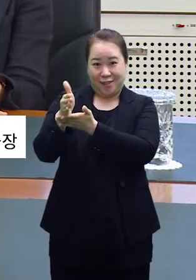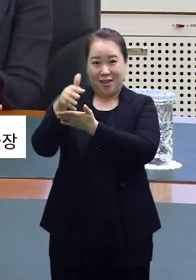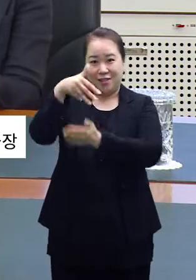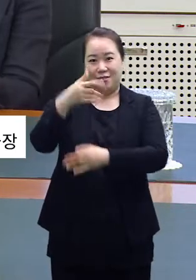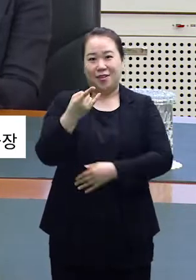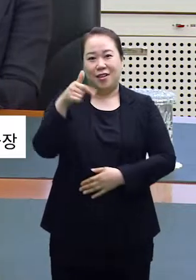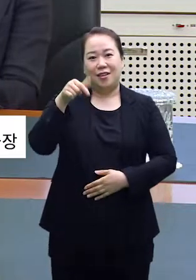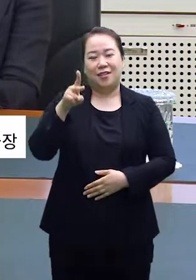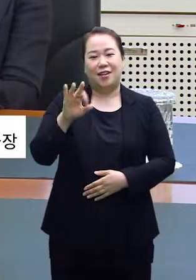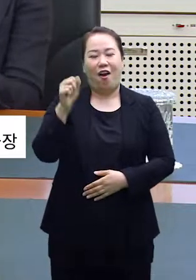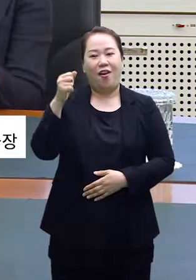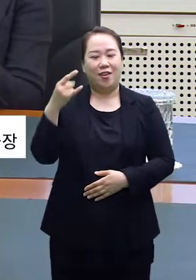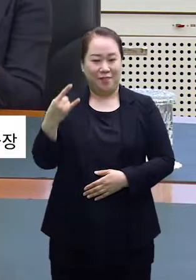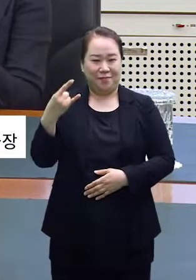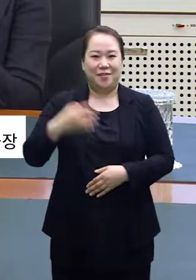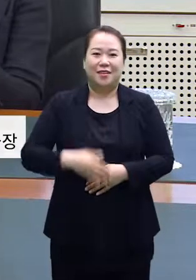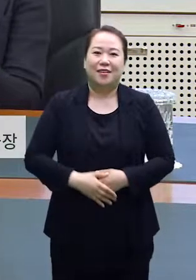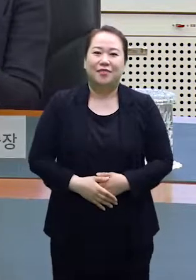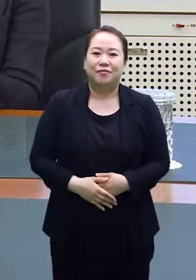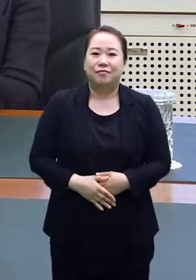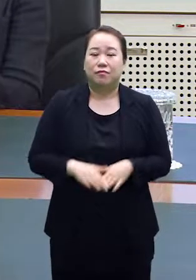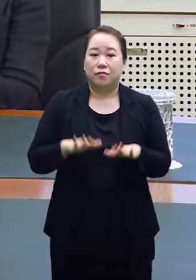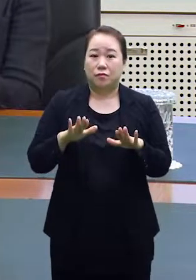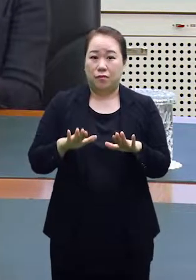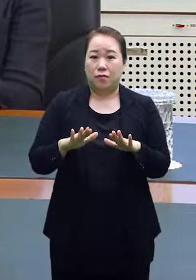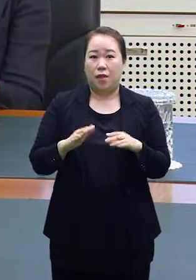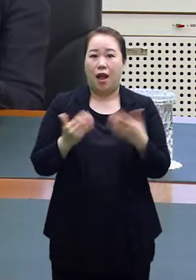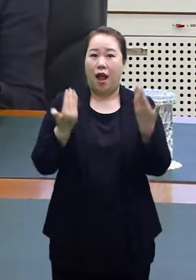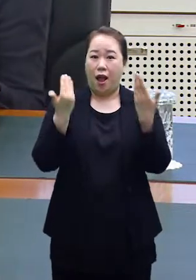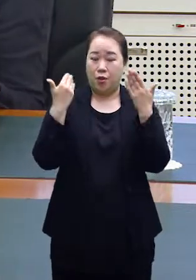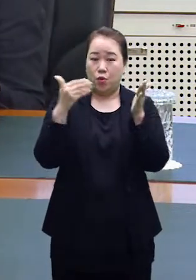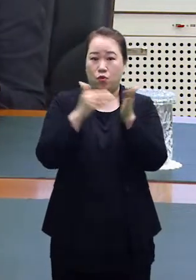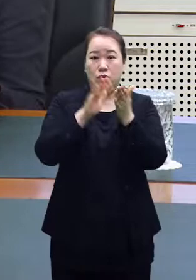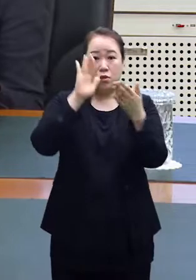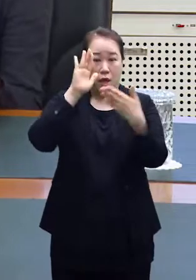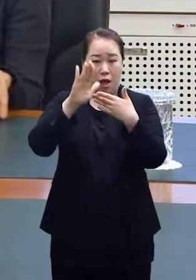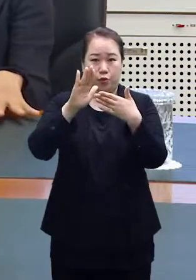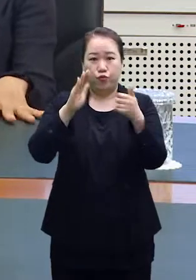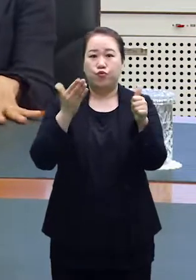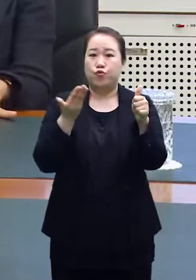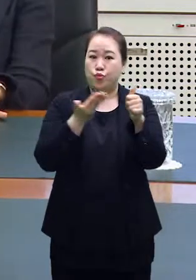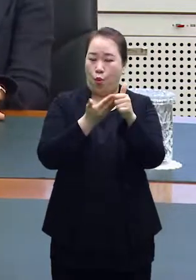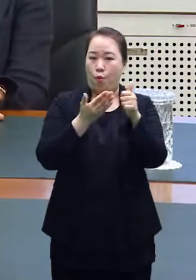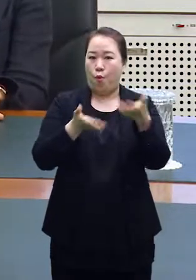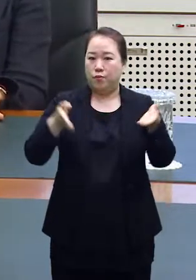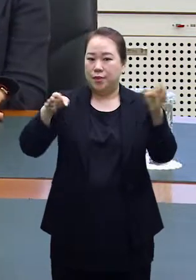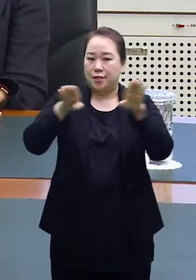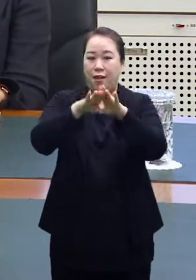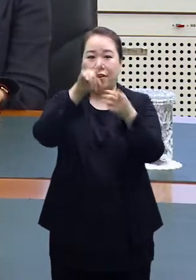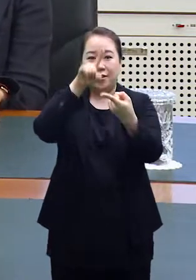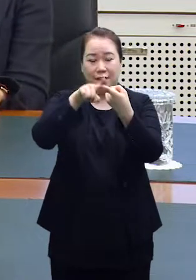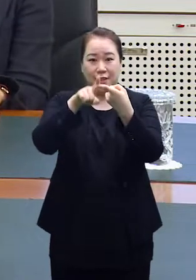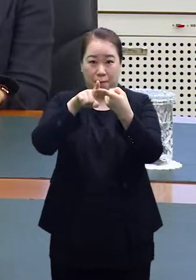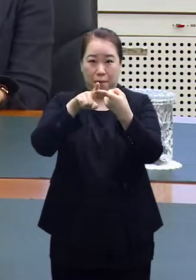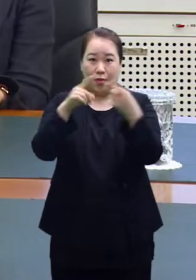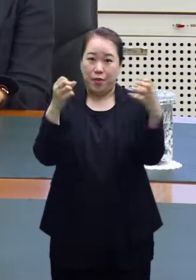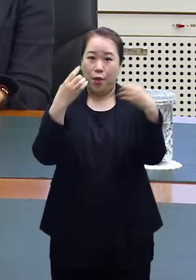일단 가장 현안이라고 할 수 있는 방과후 돌봄 시설에 대해서 이야기를